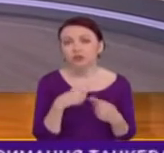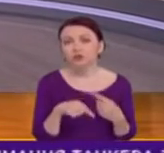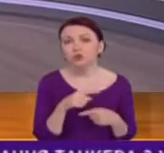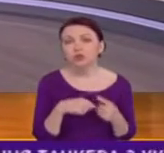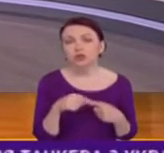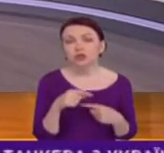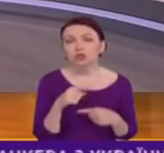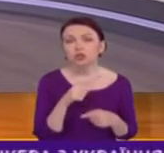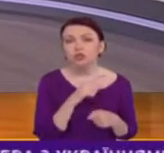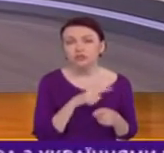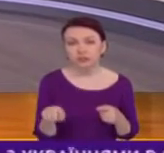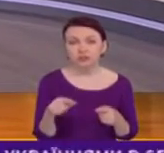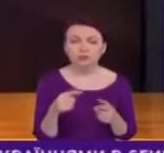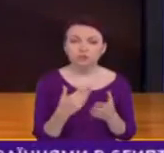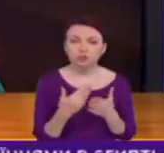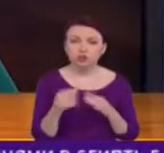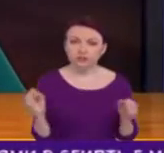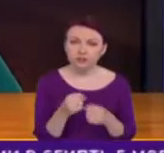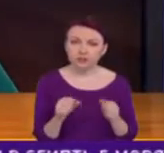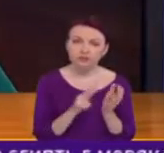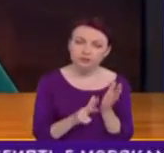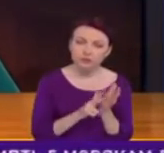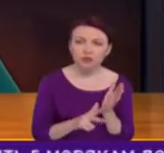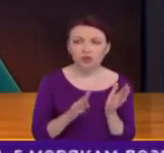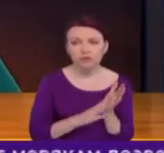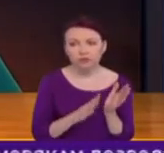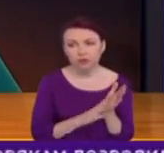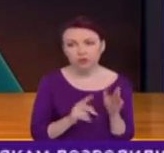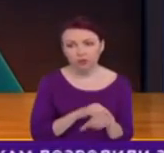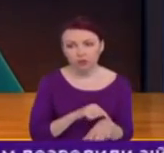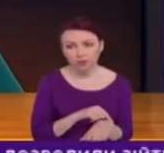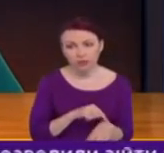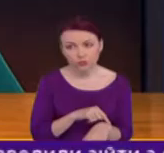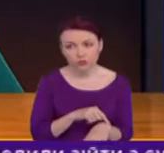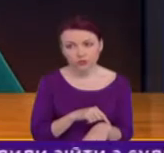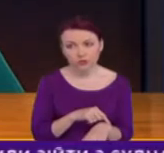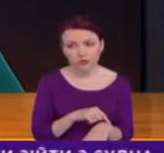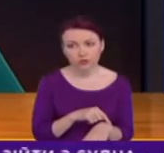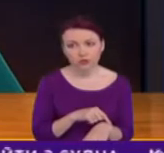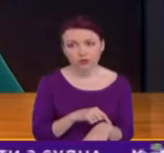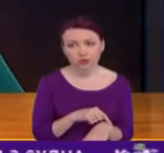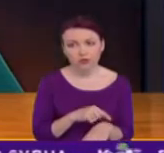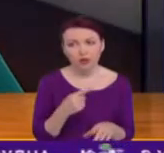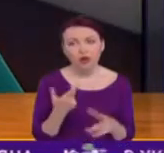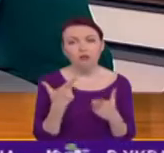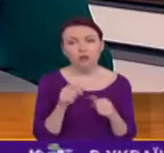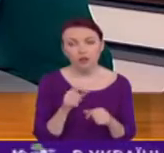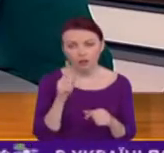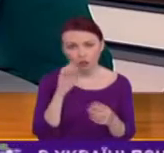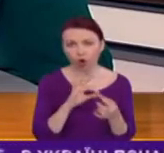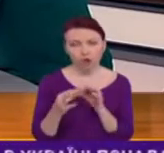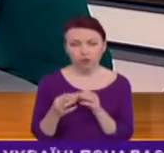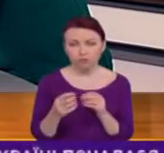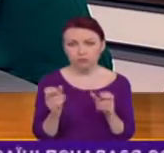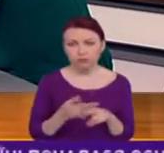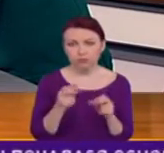швидкість 80-90 кілометрів на годину. Ви де ж тоді логічність з приводу безпеки? І дивіться,